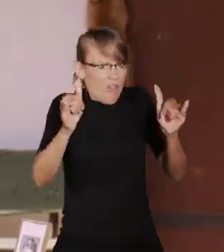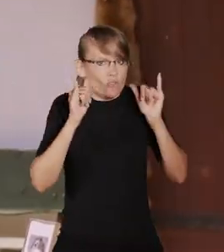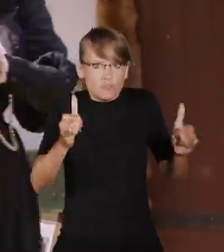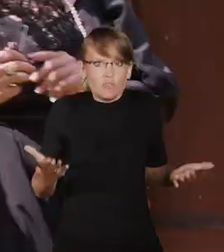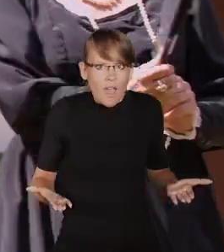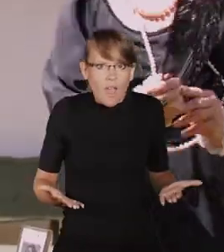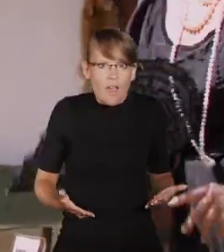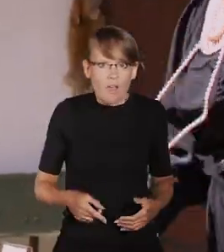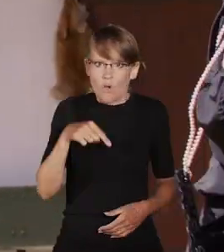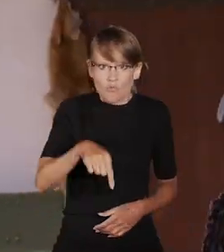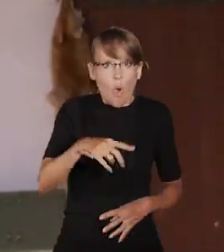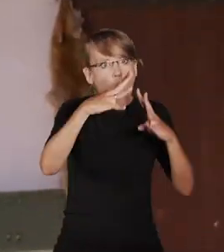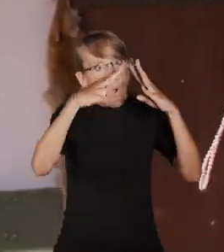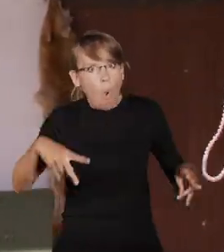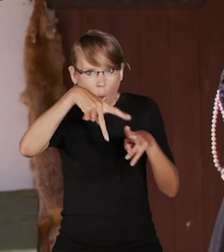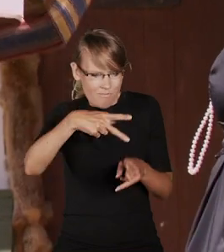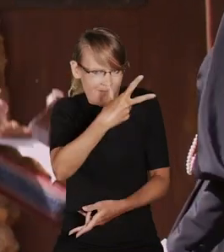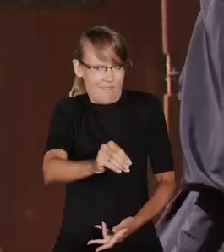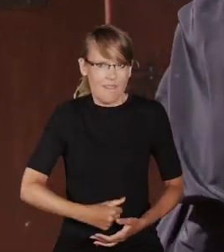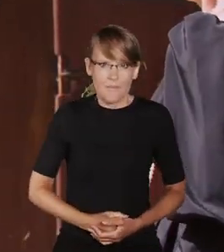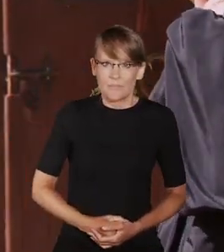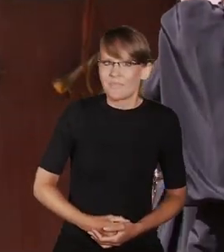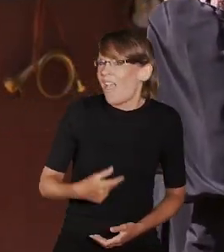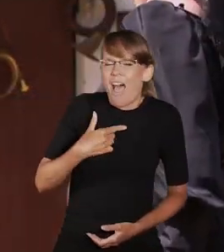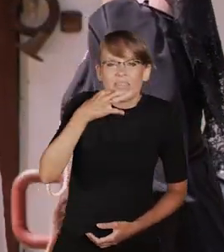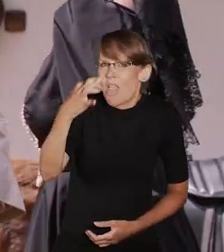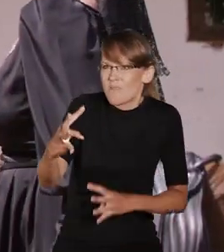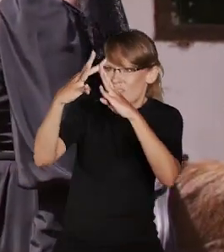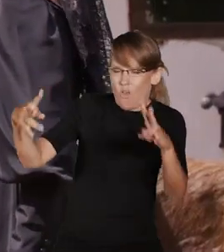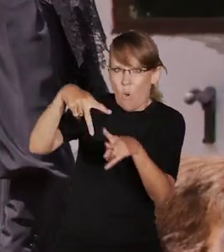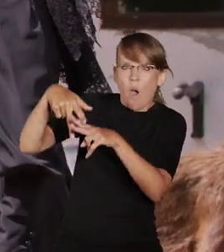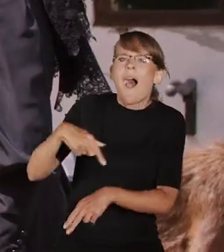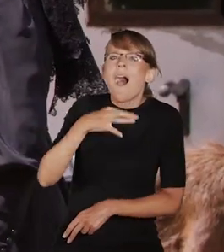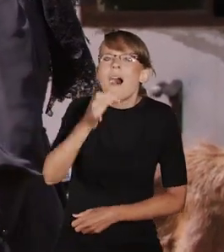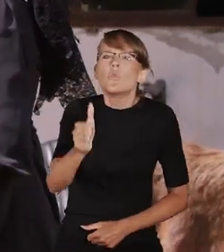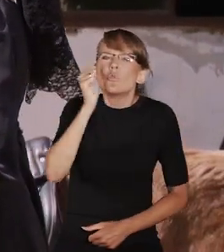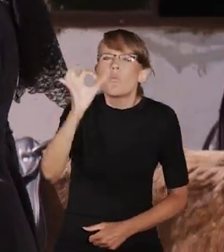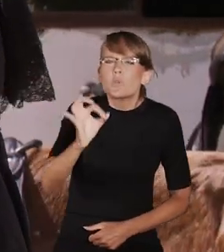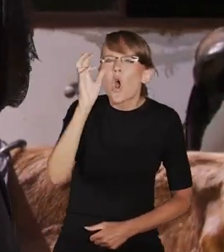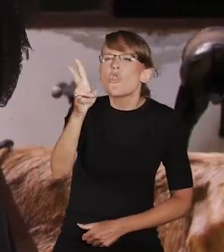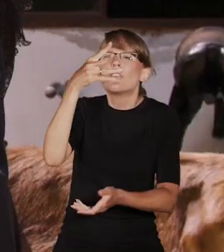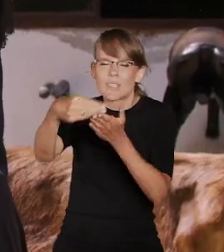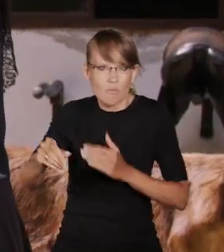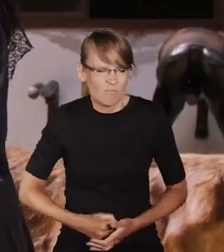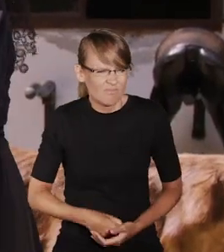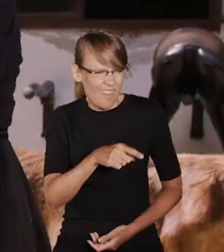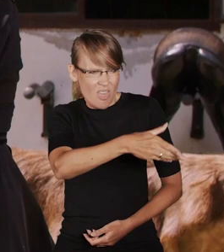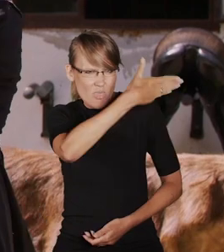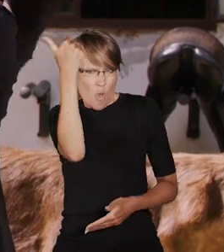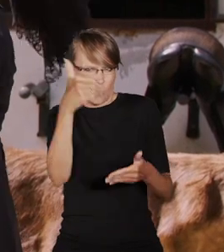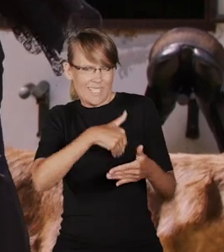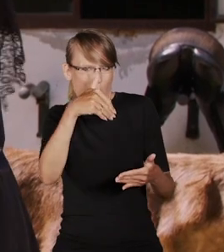procenty? Kto? I to nie są żarty, moja pani. Ach, niech pan nie krzyczy. Tu